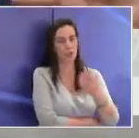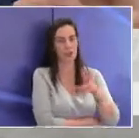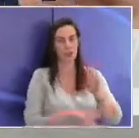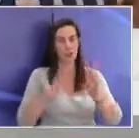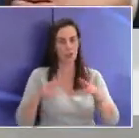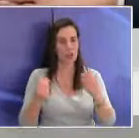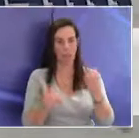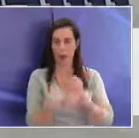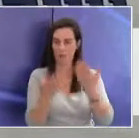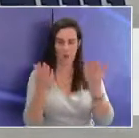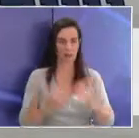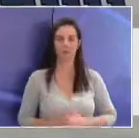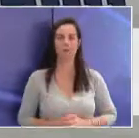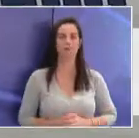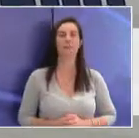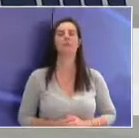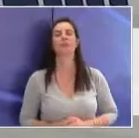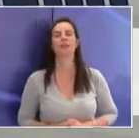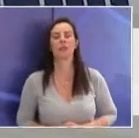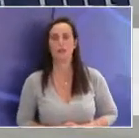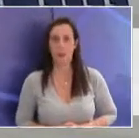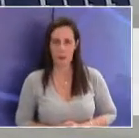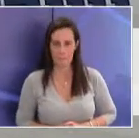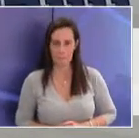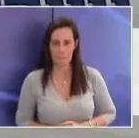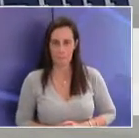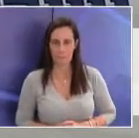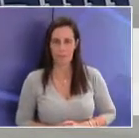הרבה פרנסה, אז אתם צריכים. כן, אנחנו...